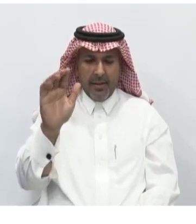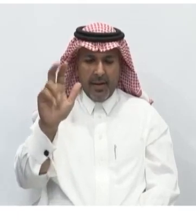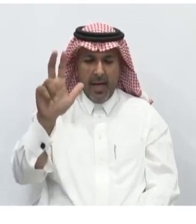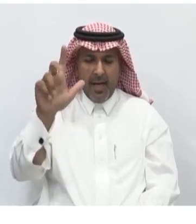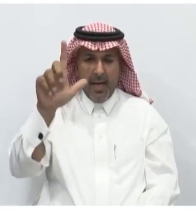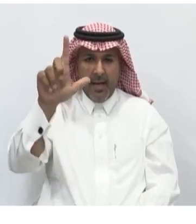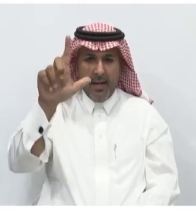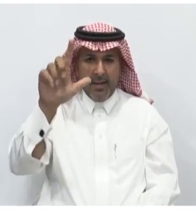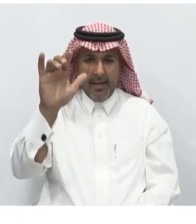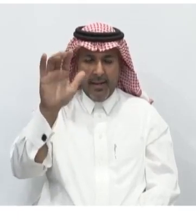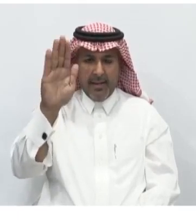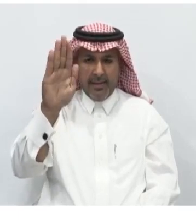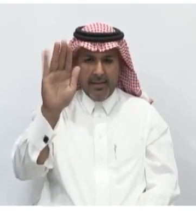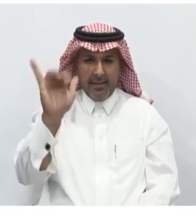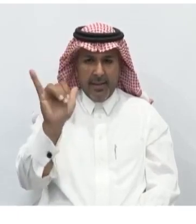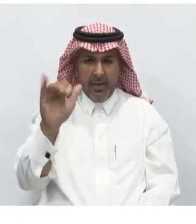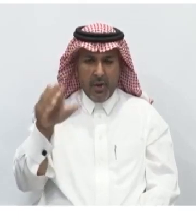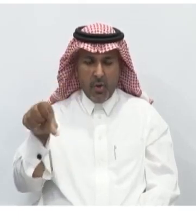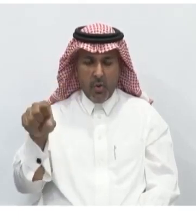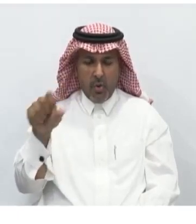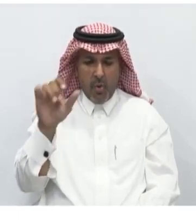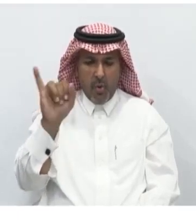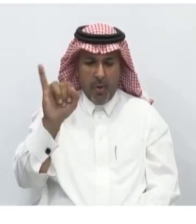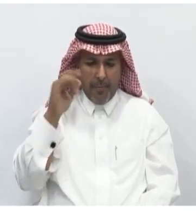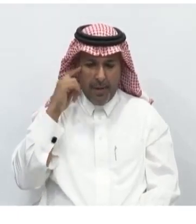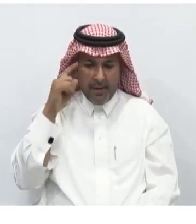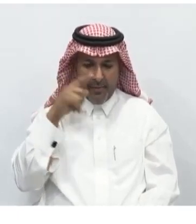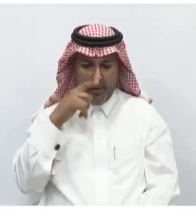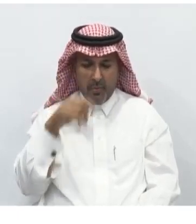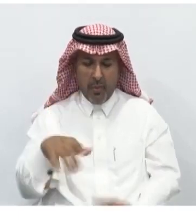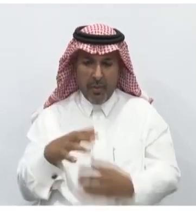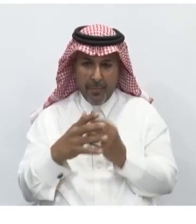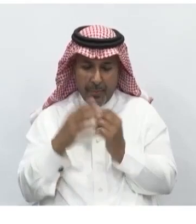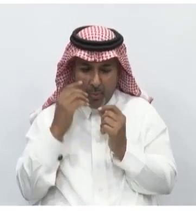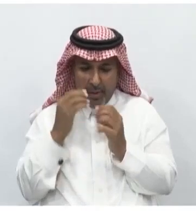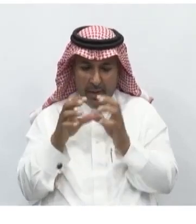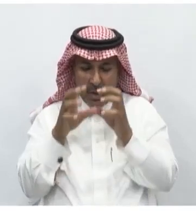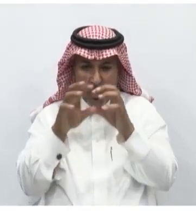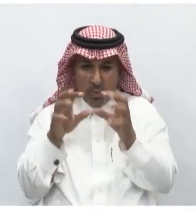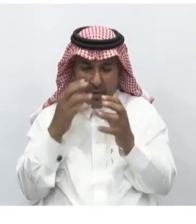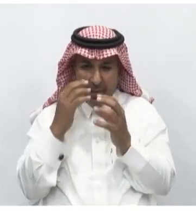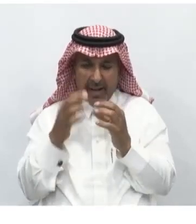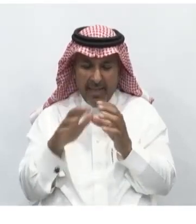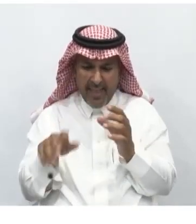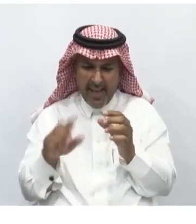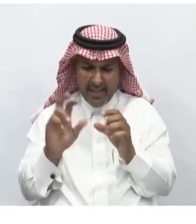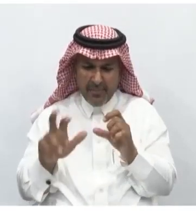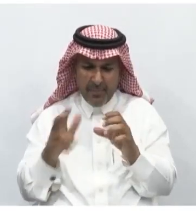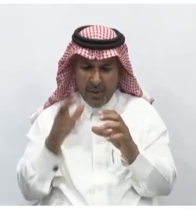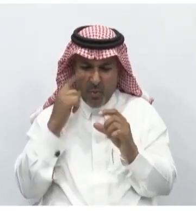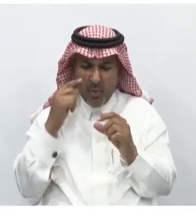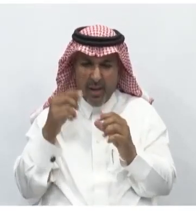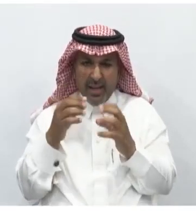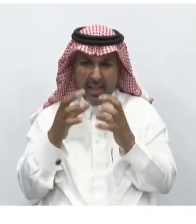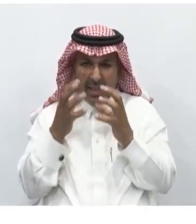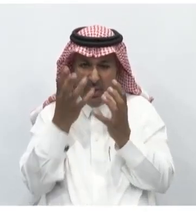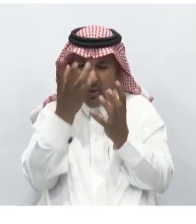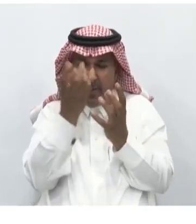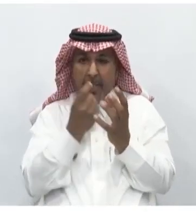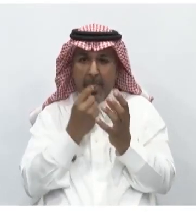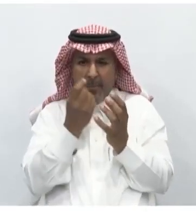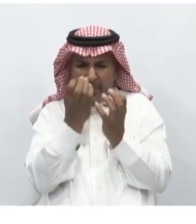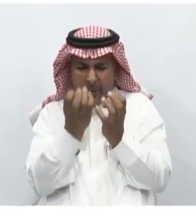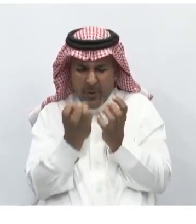بالمذيبات العضوية؟ المذيبات المذيبات العضوية مثل الإيثانول. الإيثا الإيثيل إيثر. وتوضع